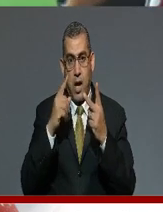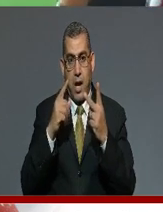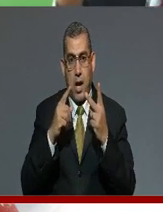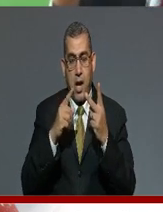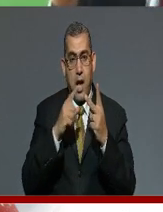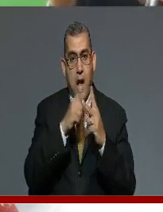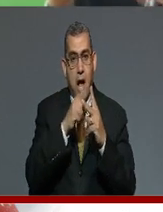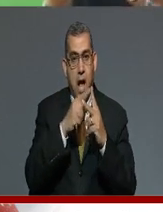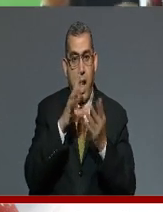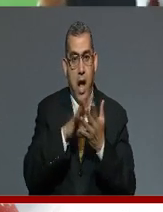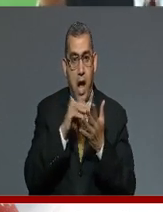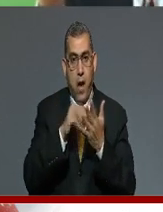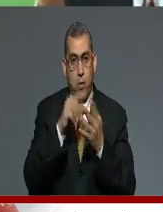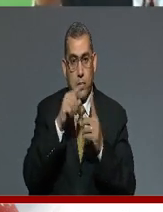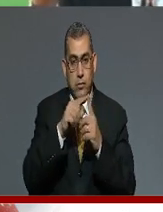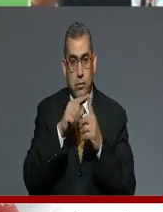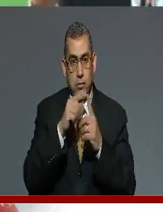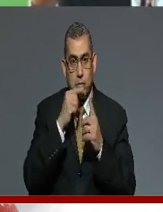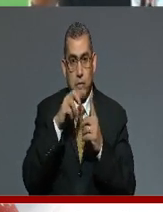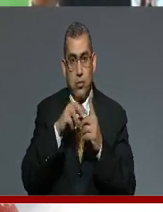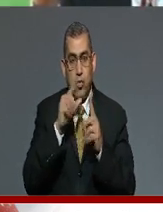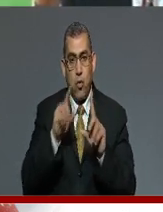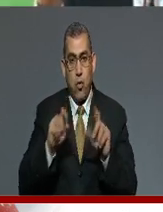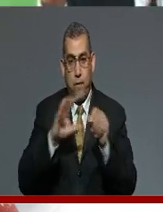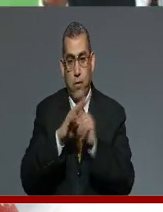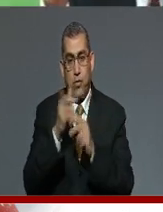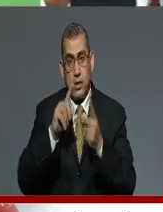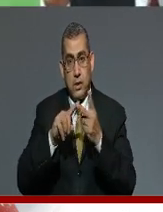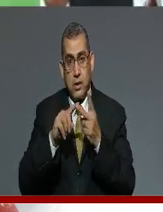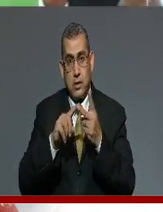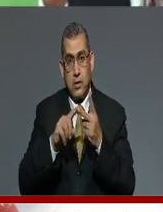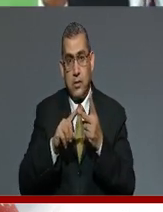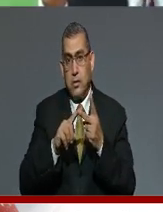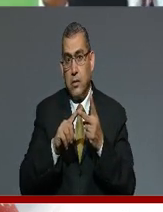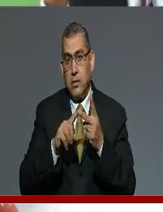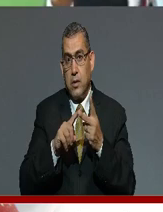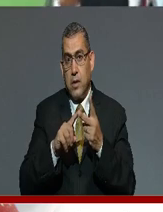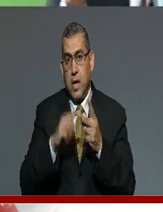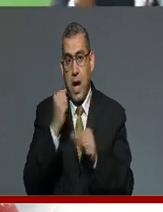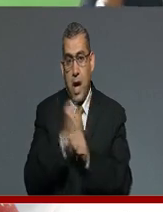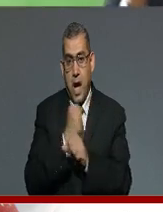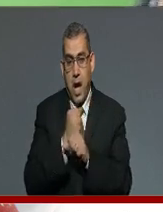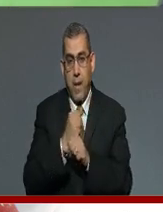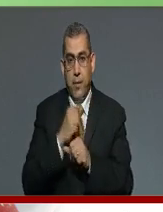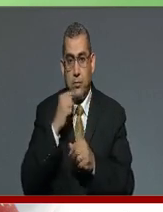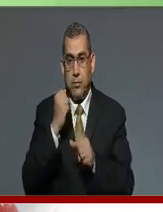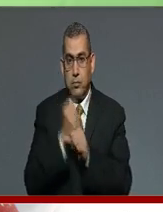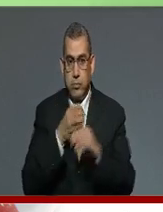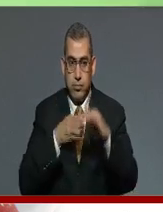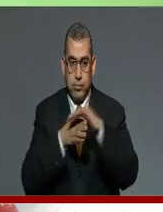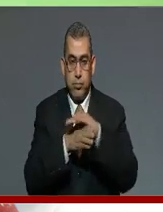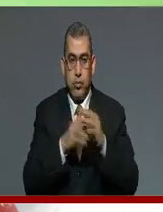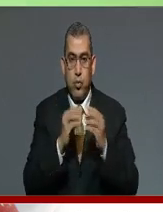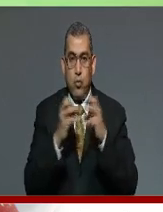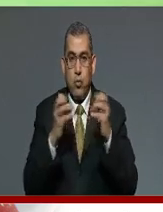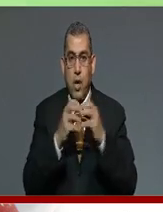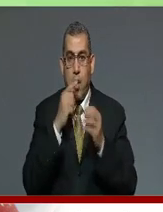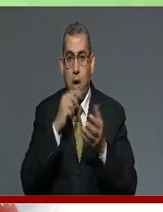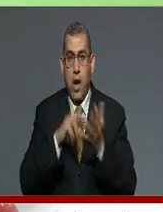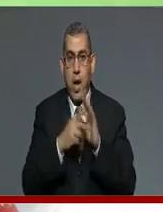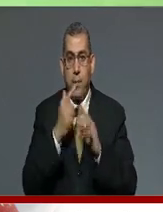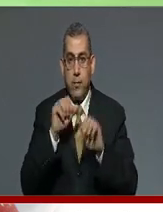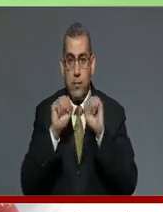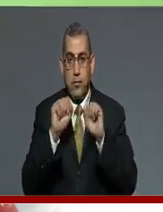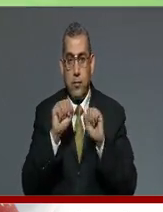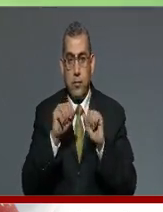فيما يتعلق بالسيليسين والاخرى فيما يتعلق بالاعمال التي سنقوم بها كما يتعلق